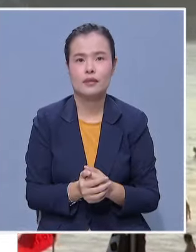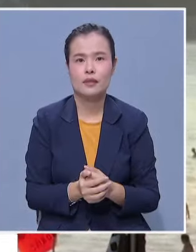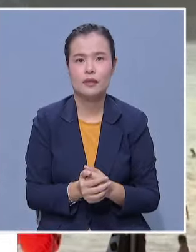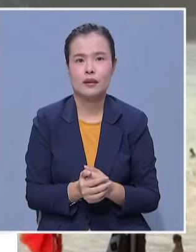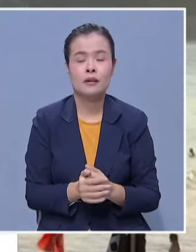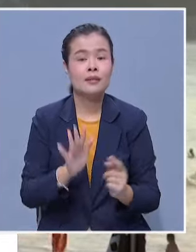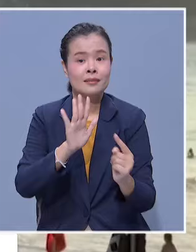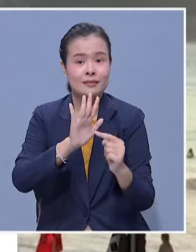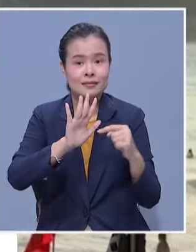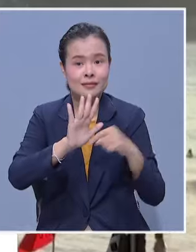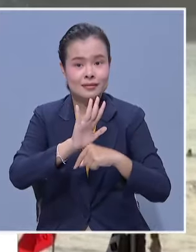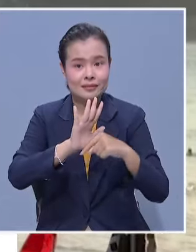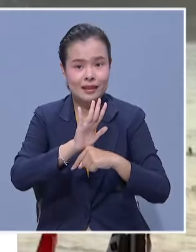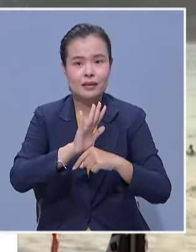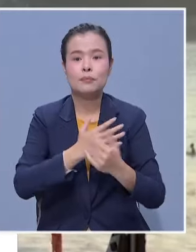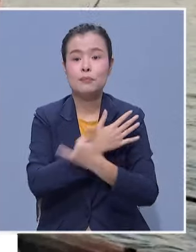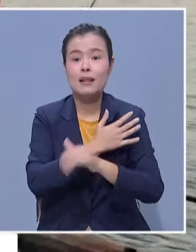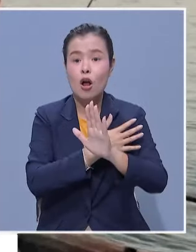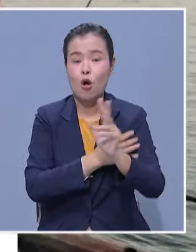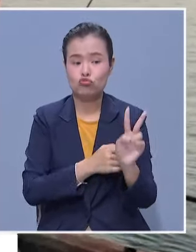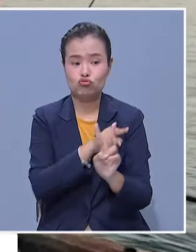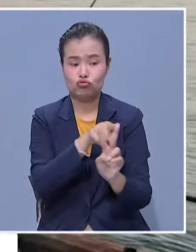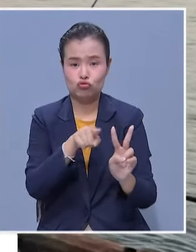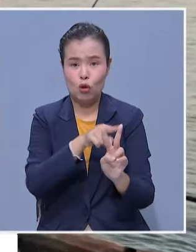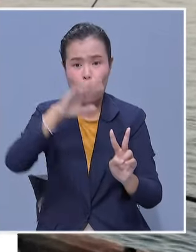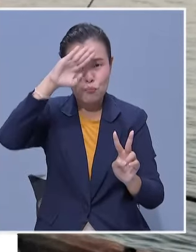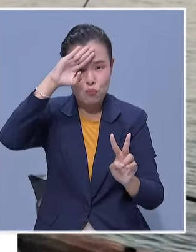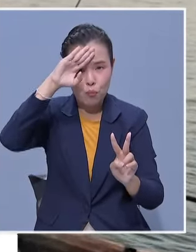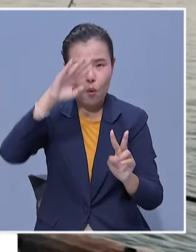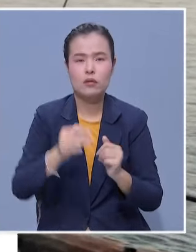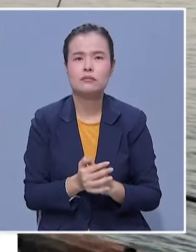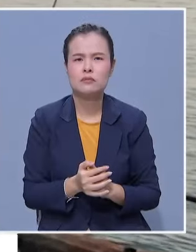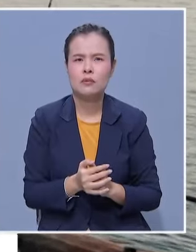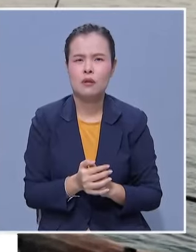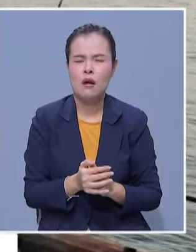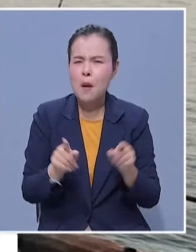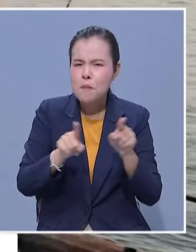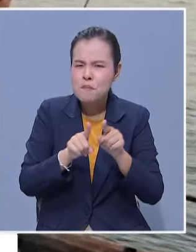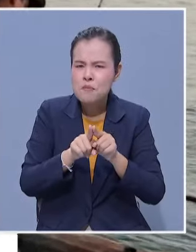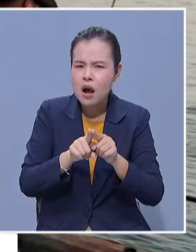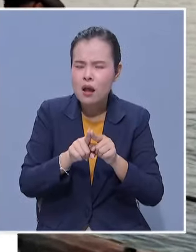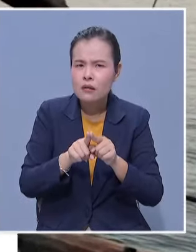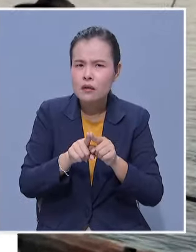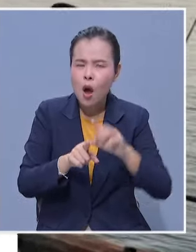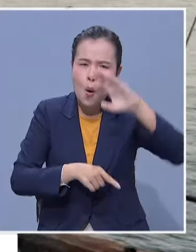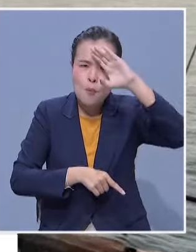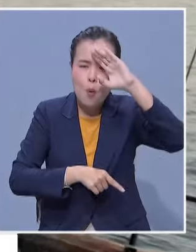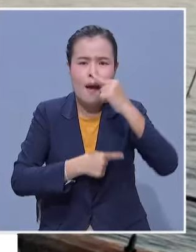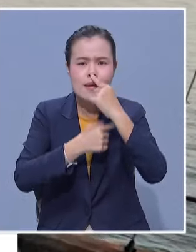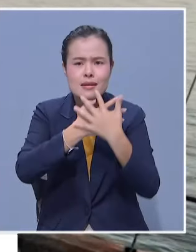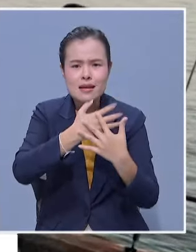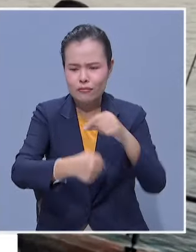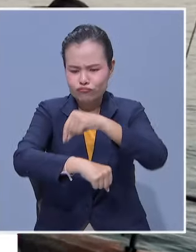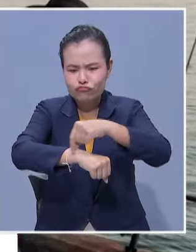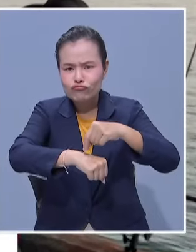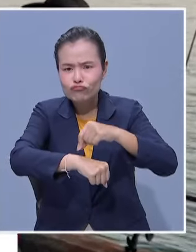างตะวันออกเฉียงเหนือของประเทศผู้ป่วยทั้ง2รายเนี่ยแสดงสัญญาณแล้วก็มีอาการคล้ายกับโรคไข้เลือดออกรุนแรงนอกเหนือจาก